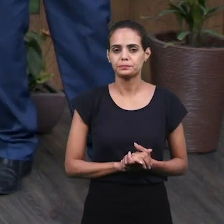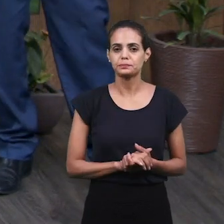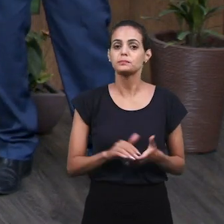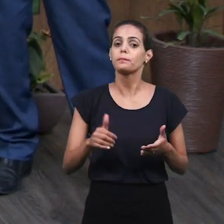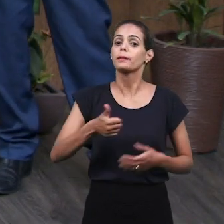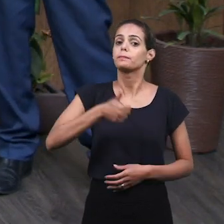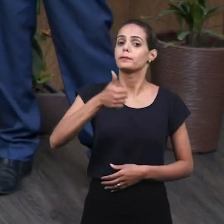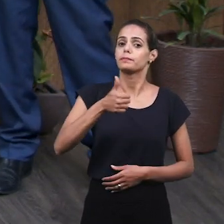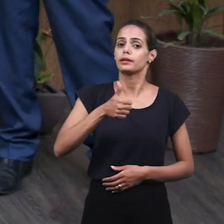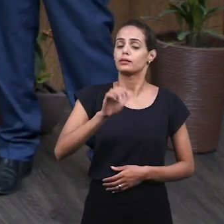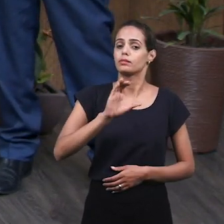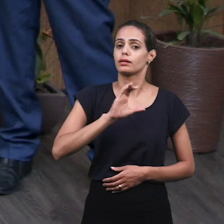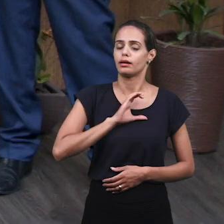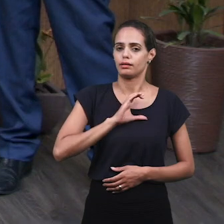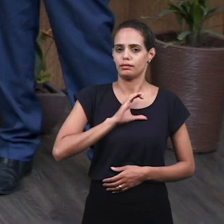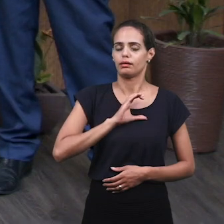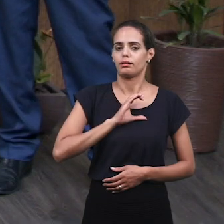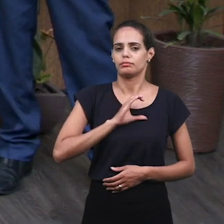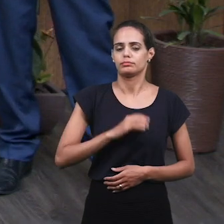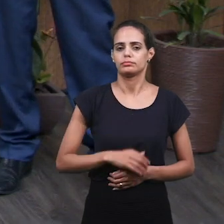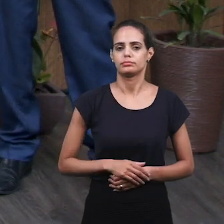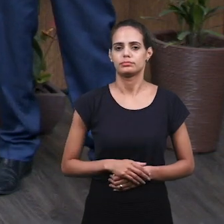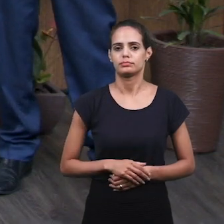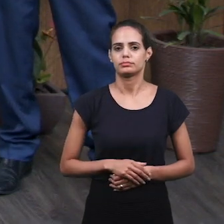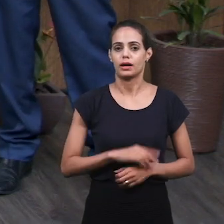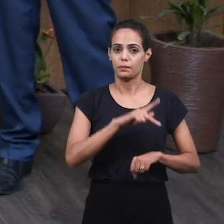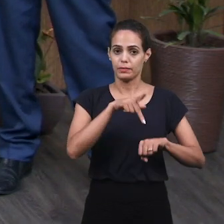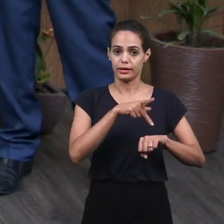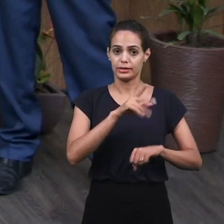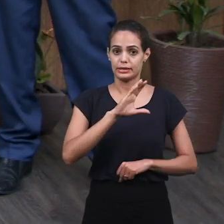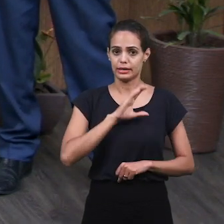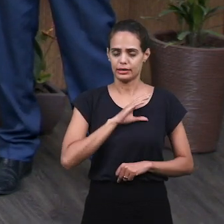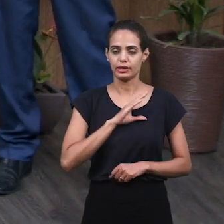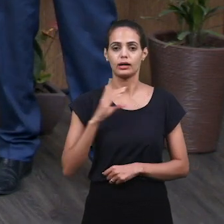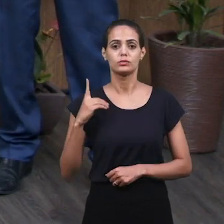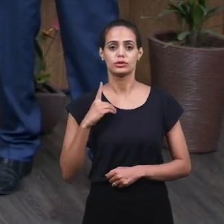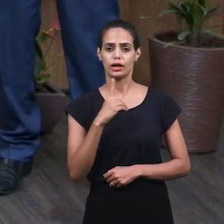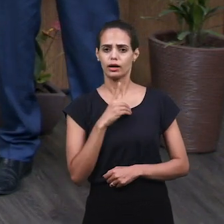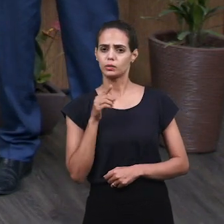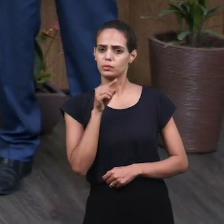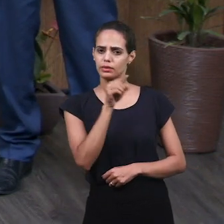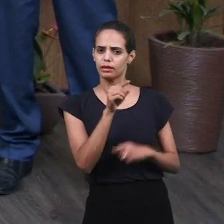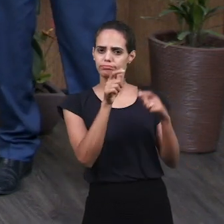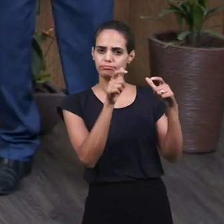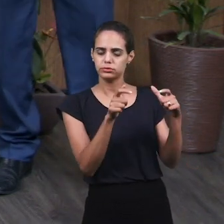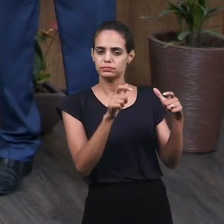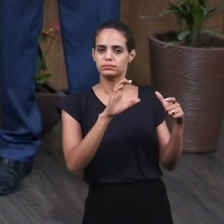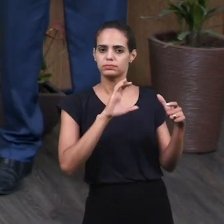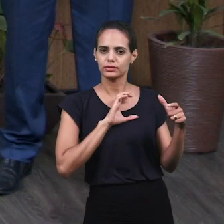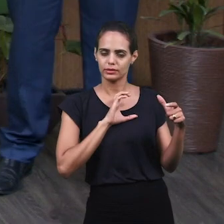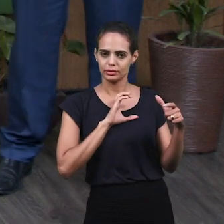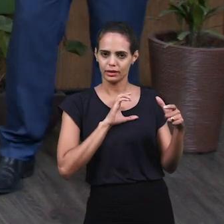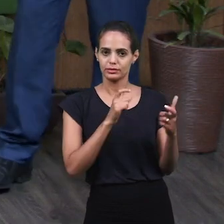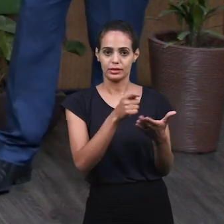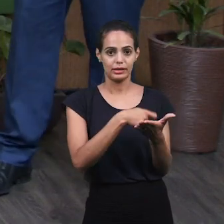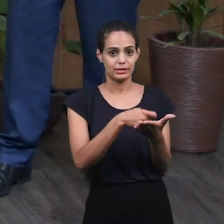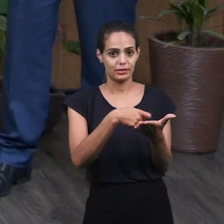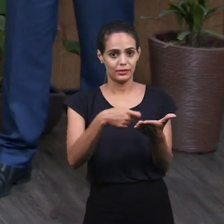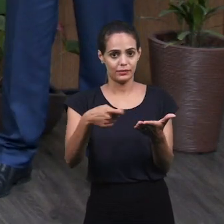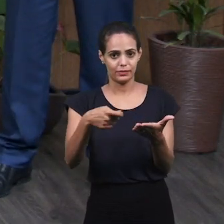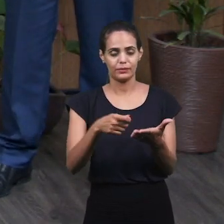d'Ottawa. Un diacre de notre église là-bas, Guilherme Monteiro, qui ainsi nous a enregistré.